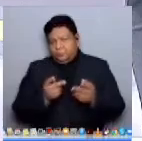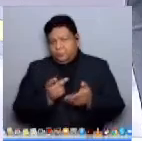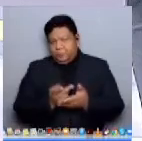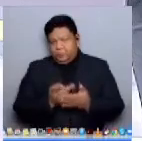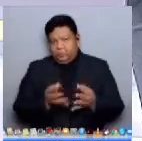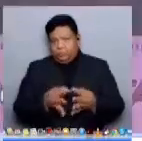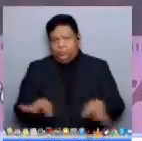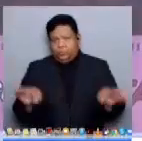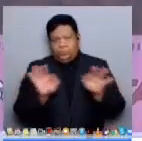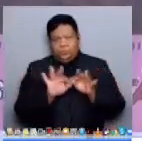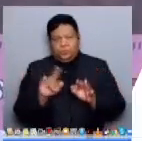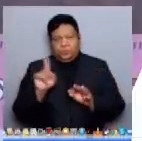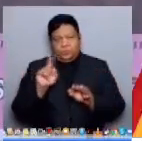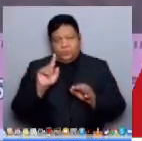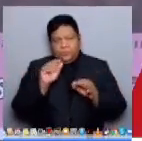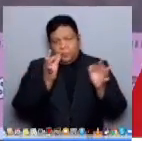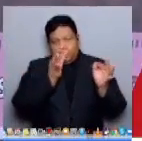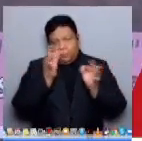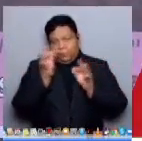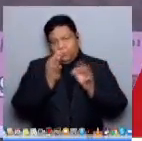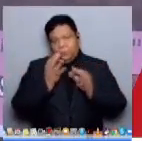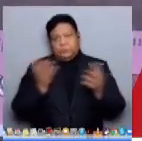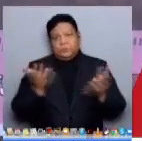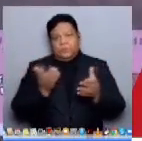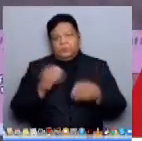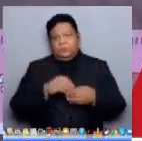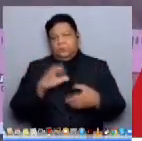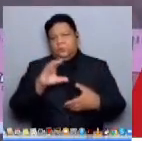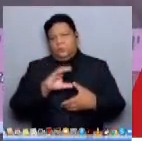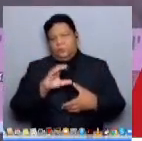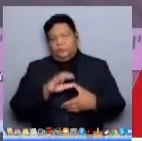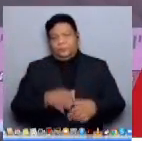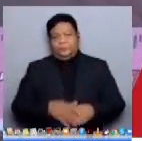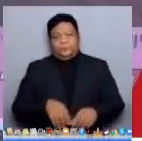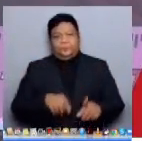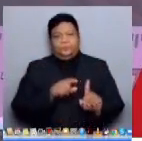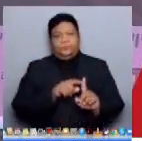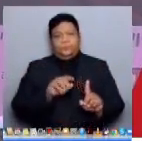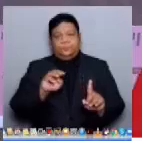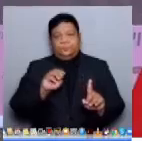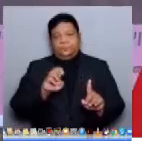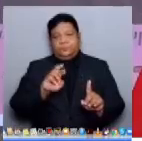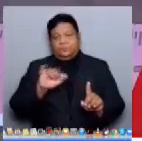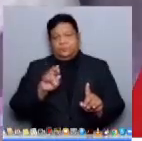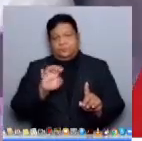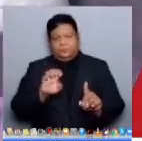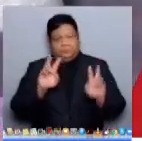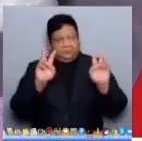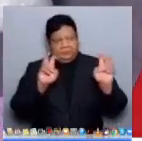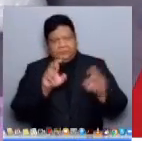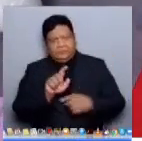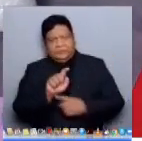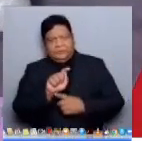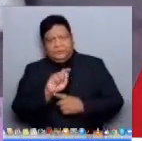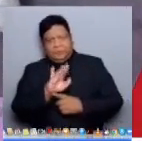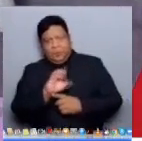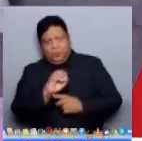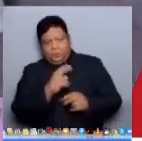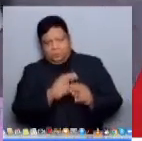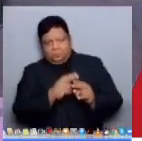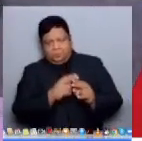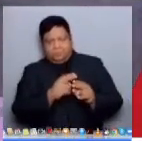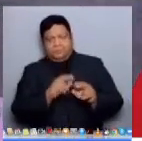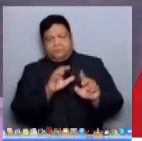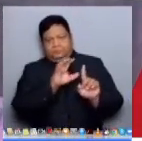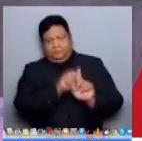Caloocan. Arestado ang suspect na si Meljury Felix alias Tibo. Nasamsam din ng mga otoridad ang buy-bus money at